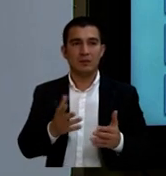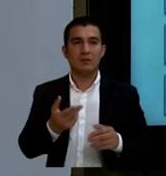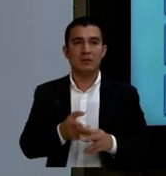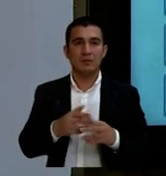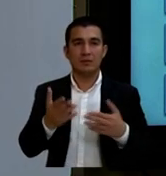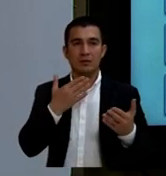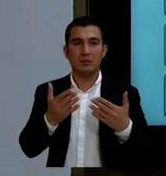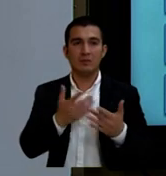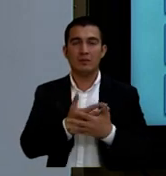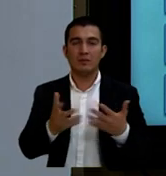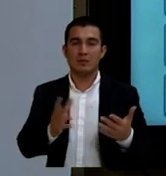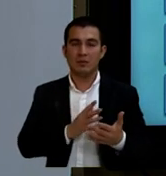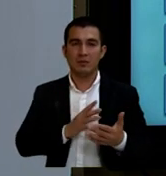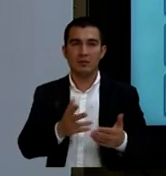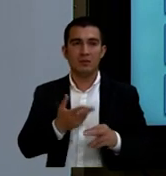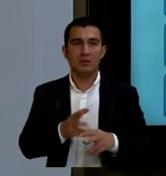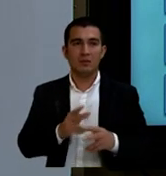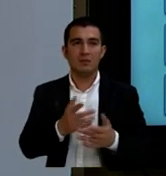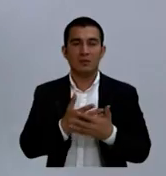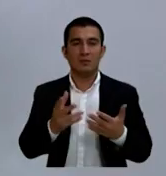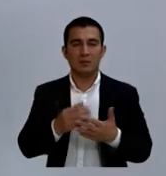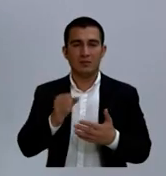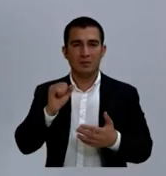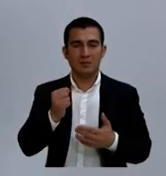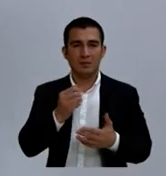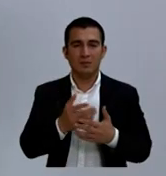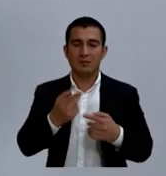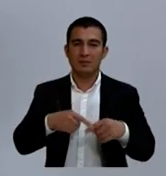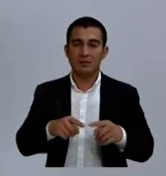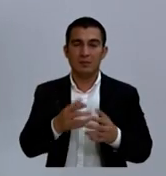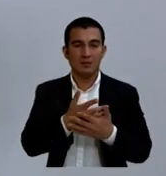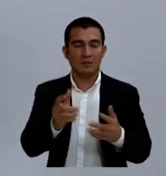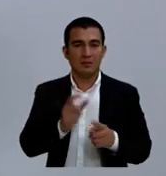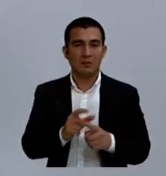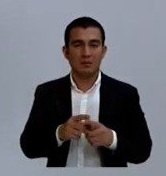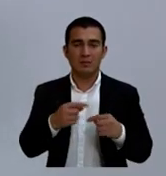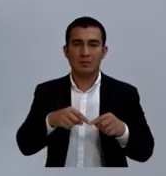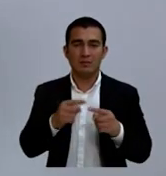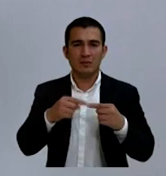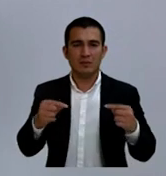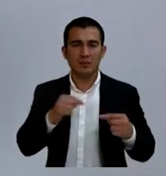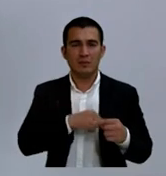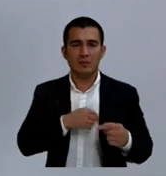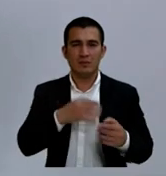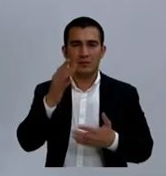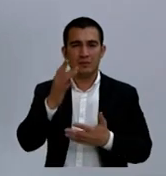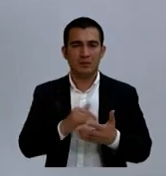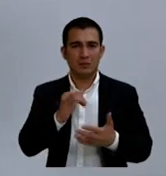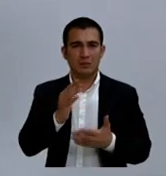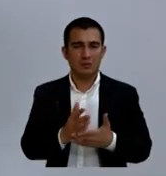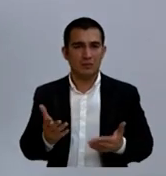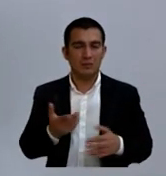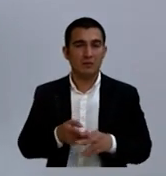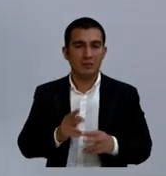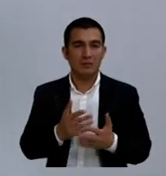so'zlashuvni ishlatishingiz mumkin, lekin badiiy yoki madaniy nutq tuzadigan bo'lsangizchi, ilmiy rasmiy uslubda gaplashmoqchi bo'lsangizchi,